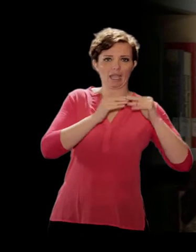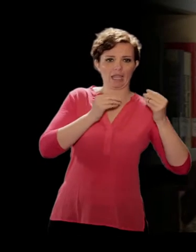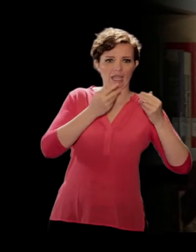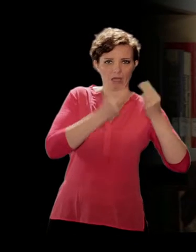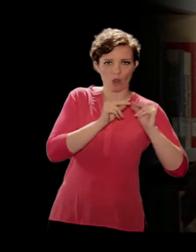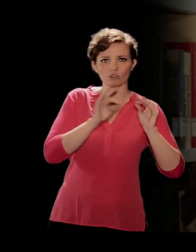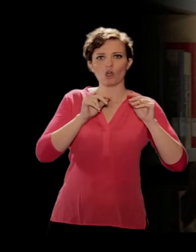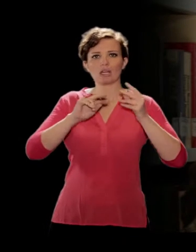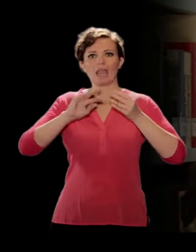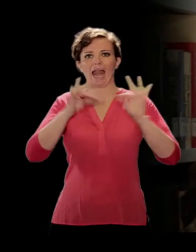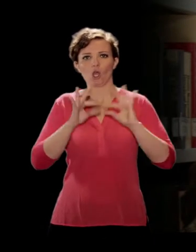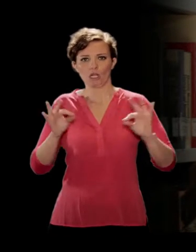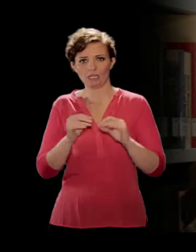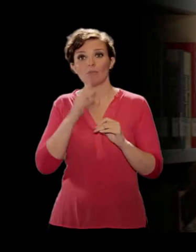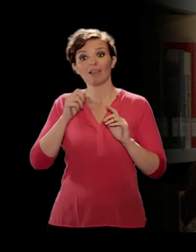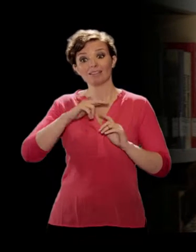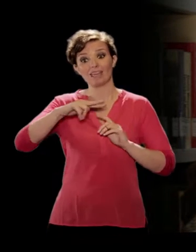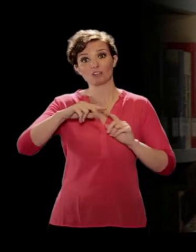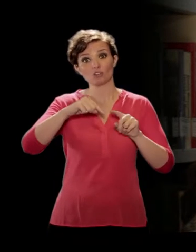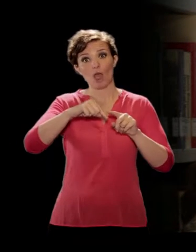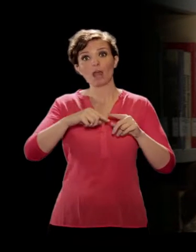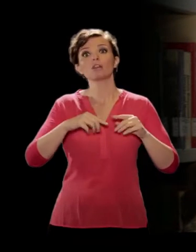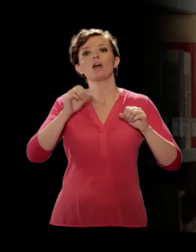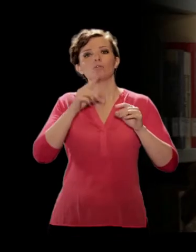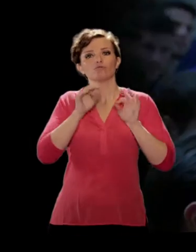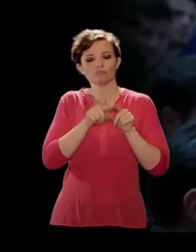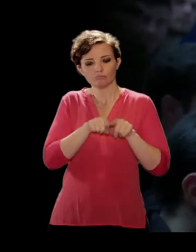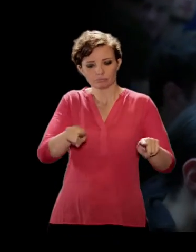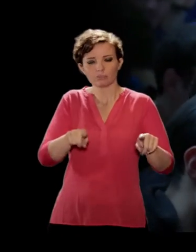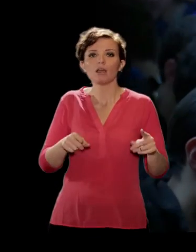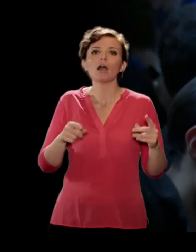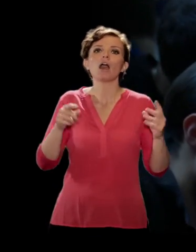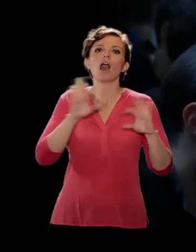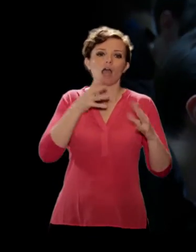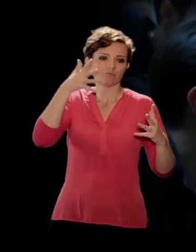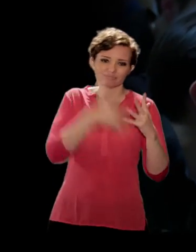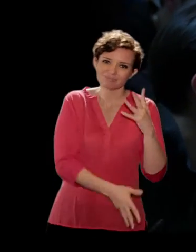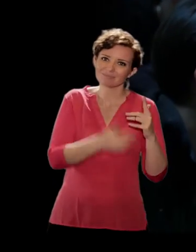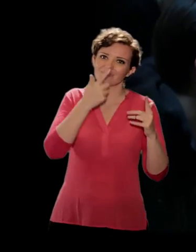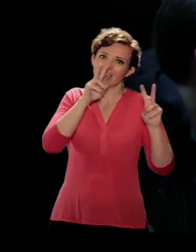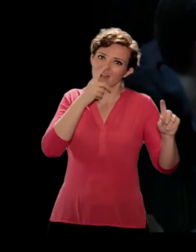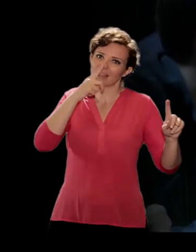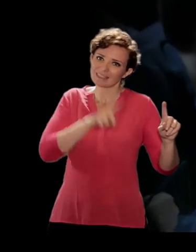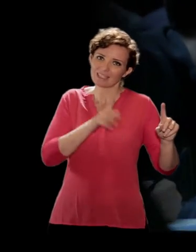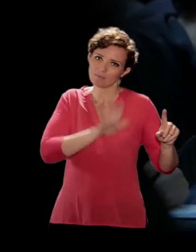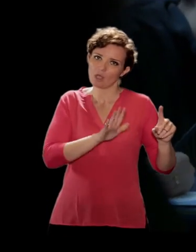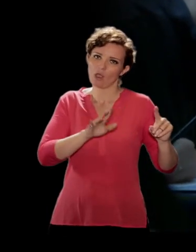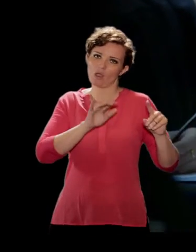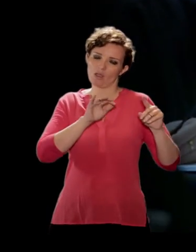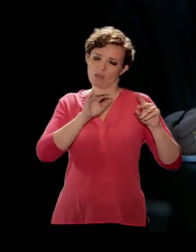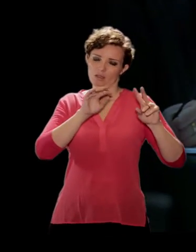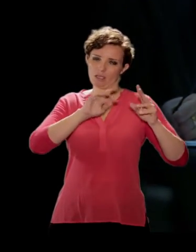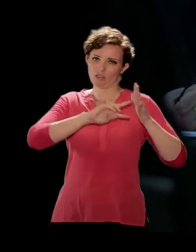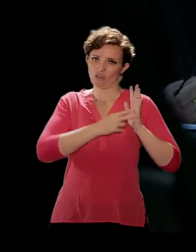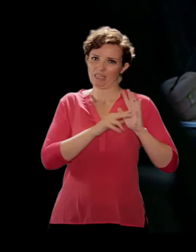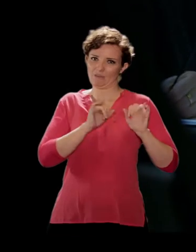algoritmi. Al terzo anno lo studente può scegliere tra due percorsi, un percorso che prevede l'approfondimento delle tematiche tipiche dell'ingegneria informatica,